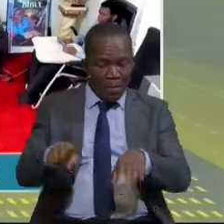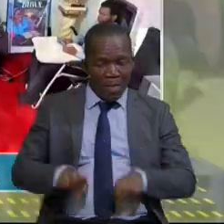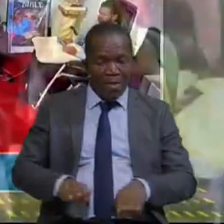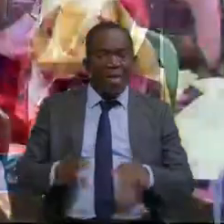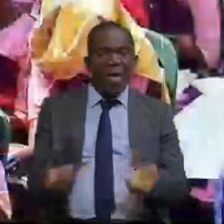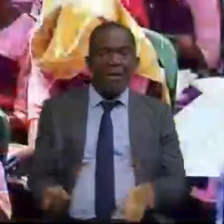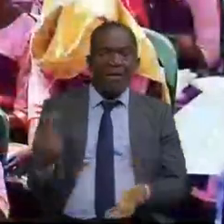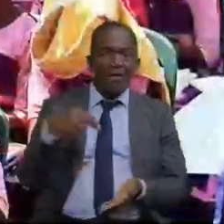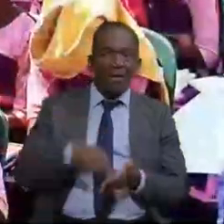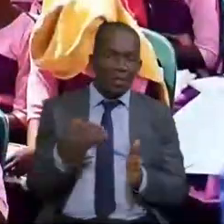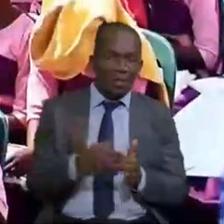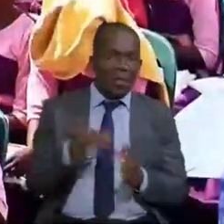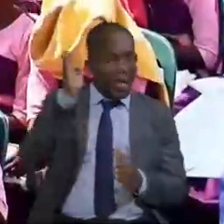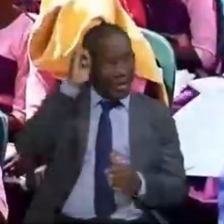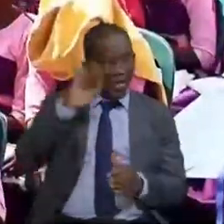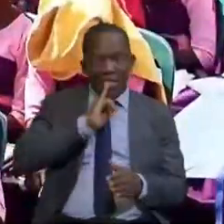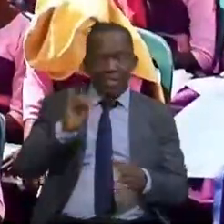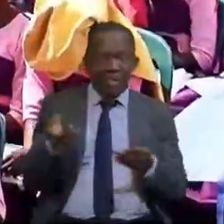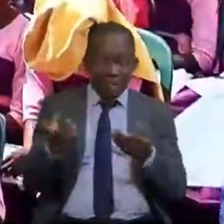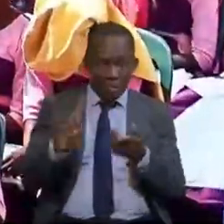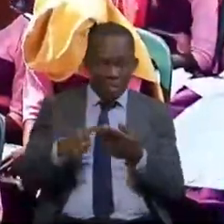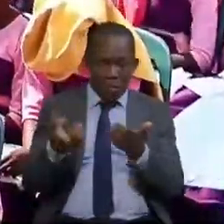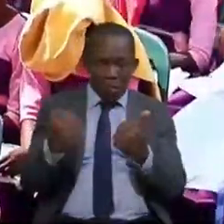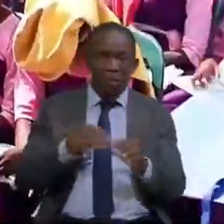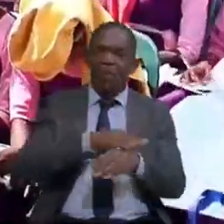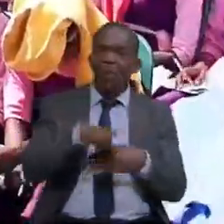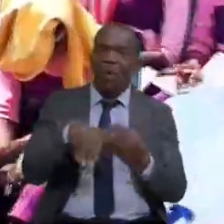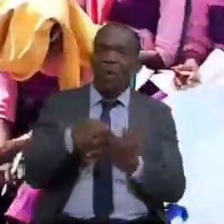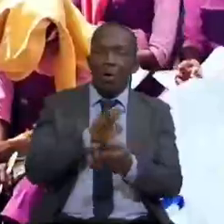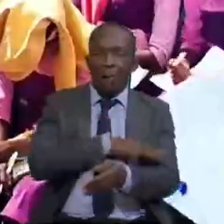Et il est le Tout-Puissant, Jésus-Christ.